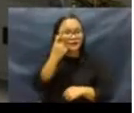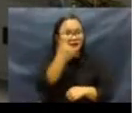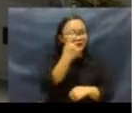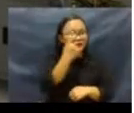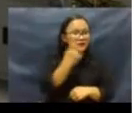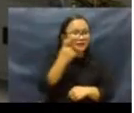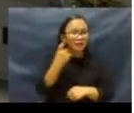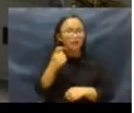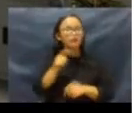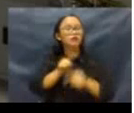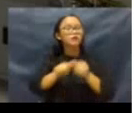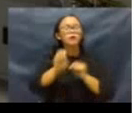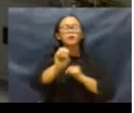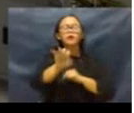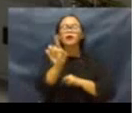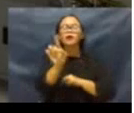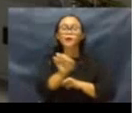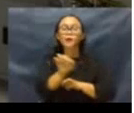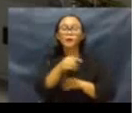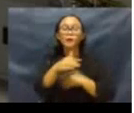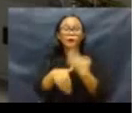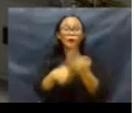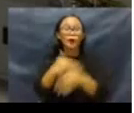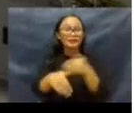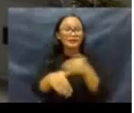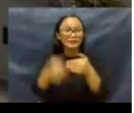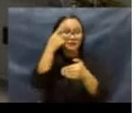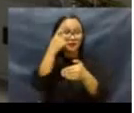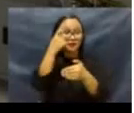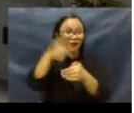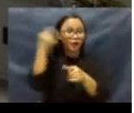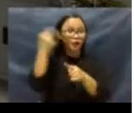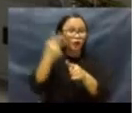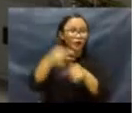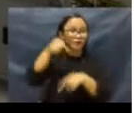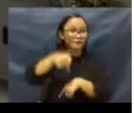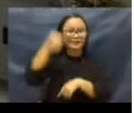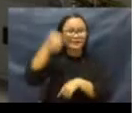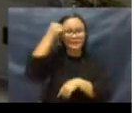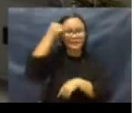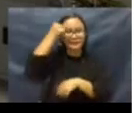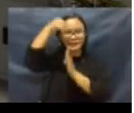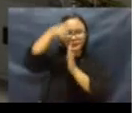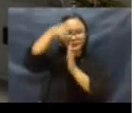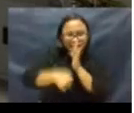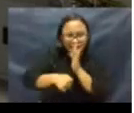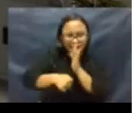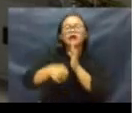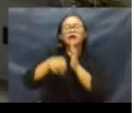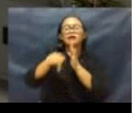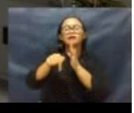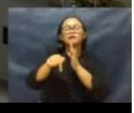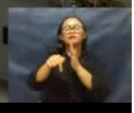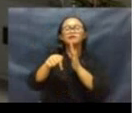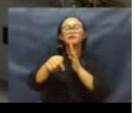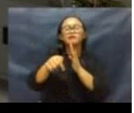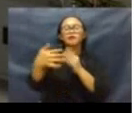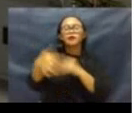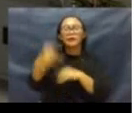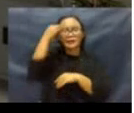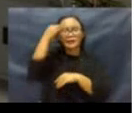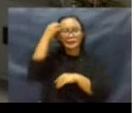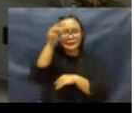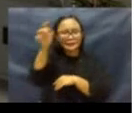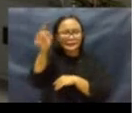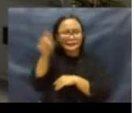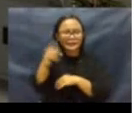selama pelajarannya berlangsung, untuk pelajaran kedua ini, critical thinking, berpikir kritis, dan teknologi, Bapak dan Ibu silahkan untuk